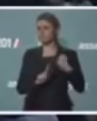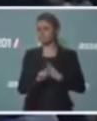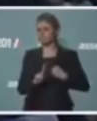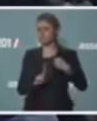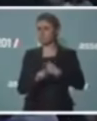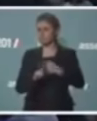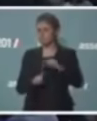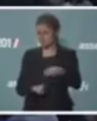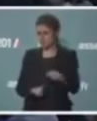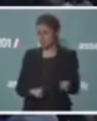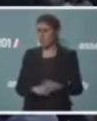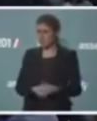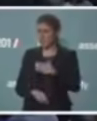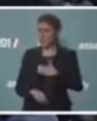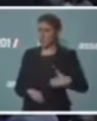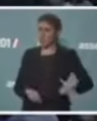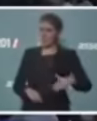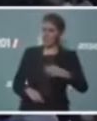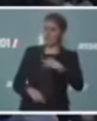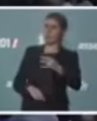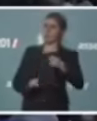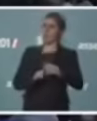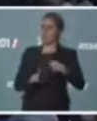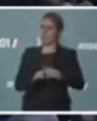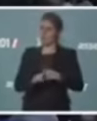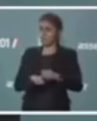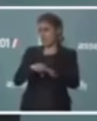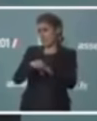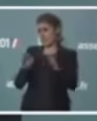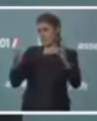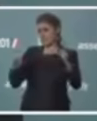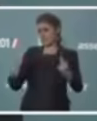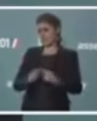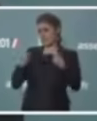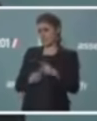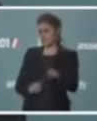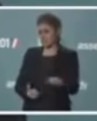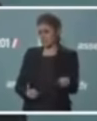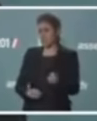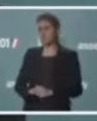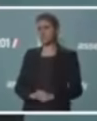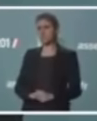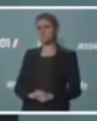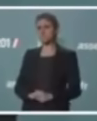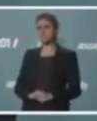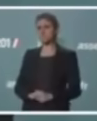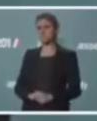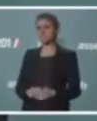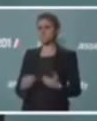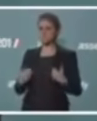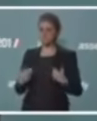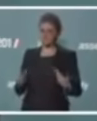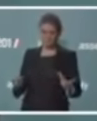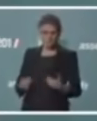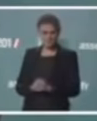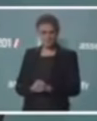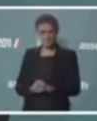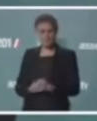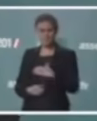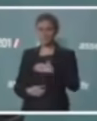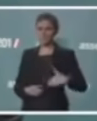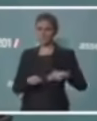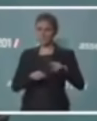battre pour conquérir la mairie, c'était une bataille, la politique. Et en fait, je me suis retrouvé à la tête d'un village qui est